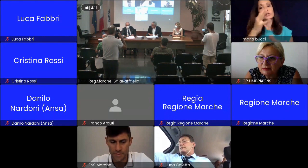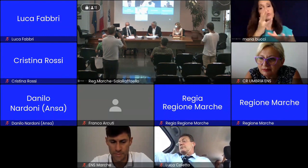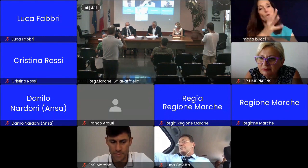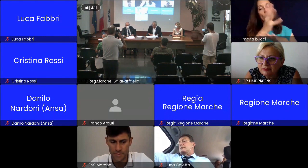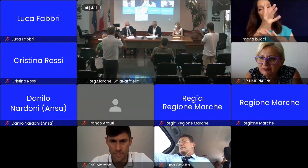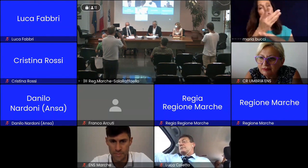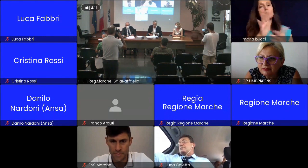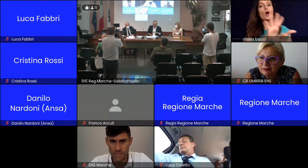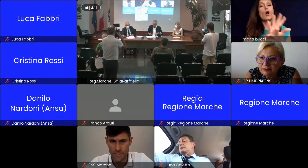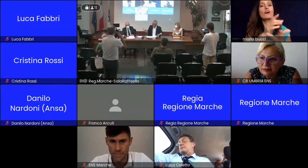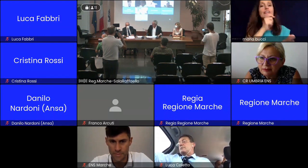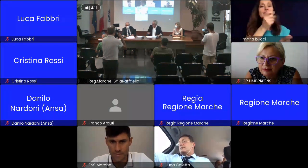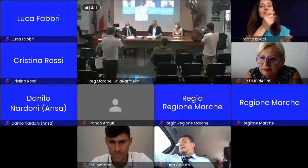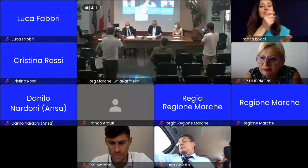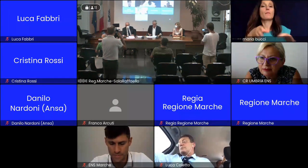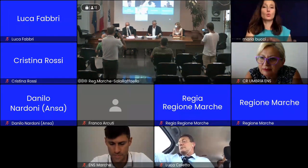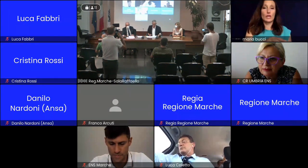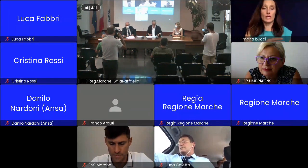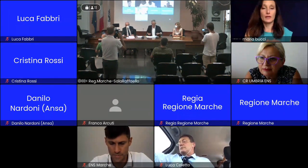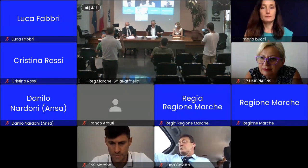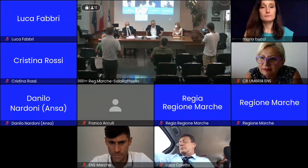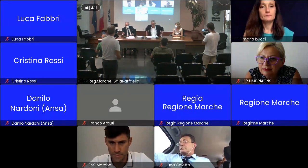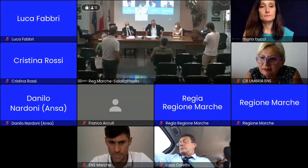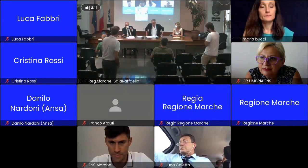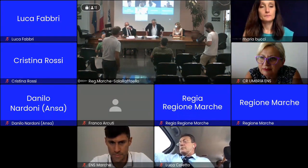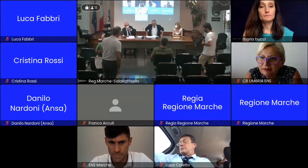con quello che riterrà opportuno dire. Prego, assessore.